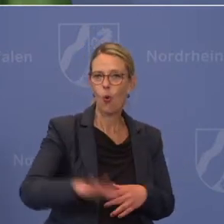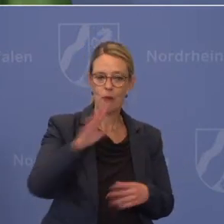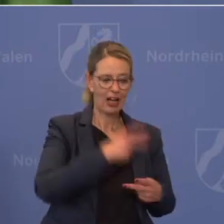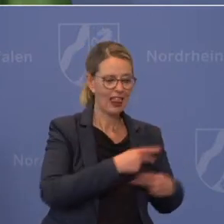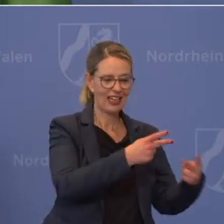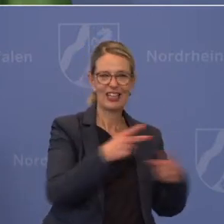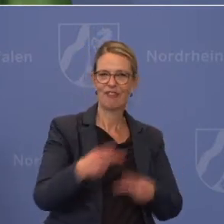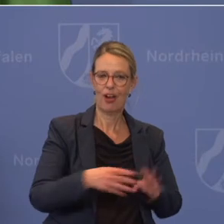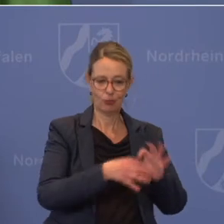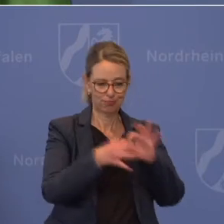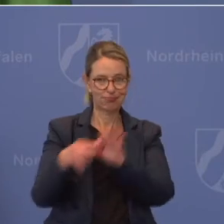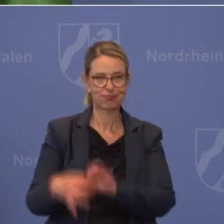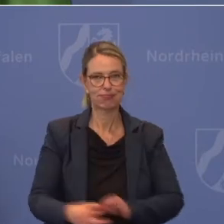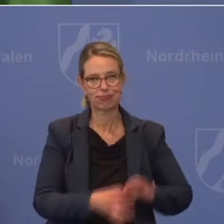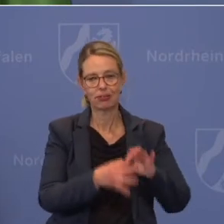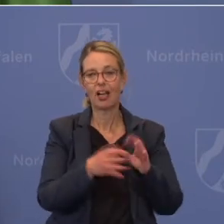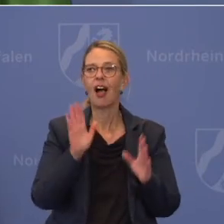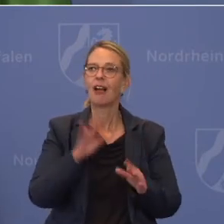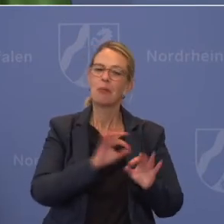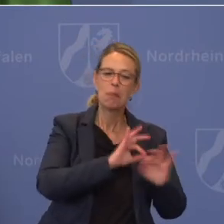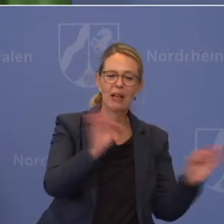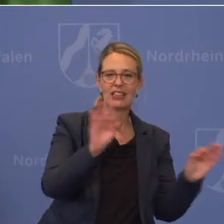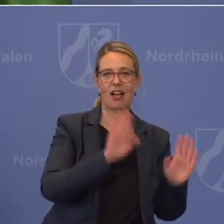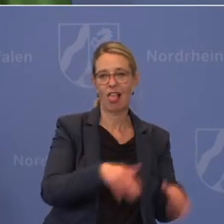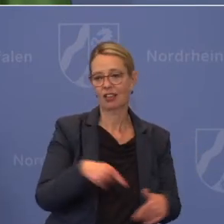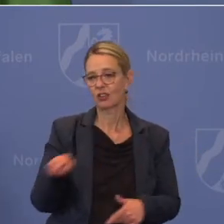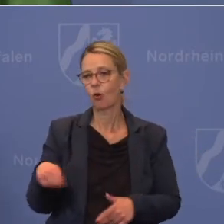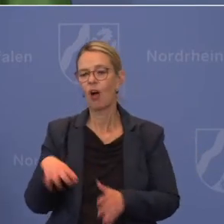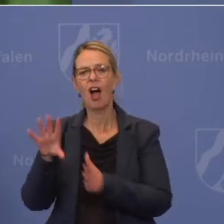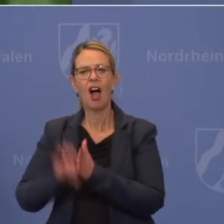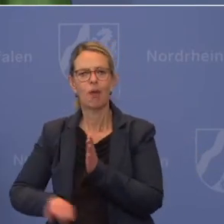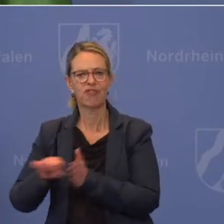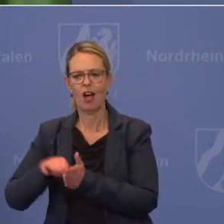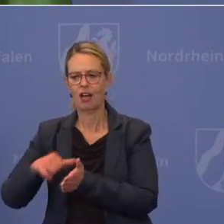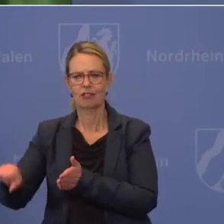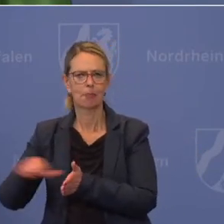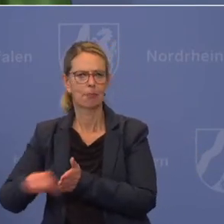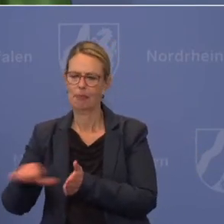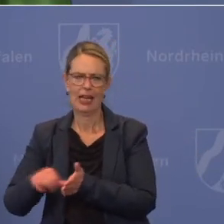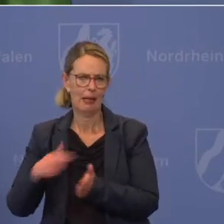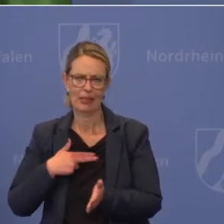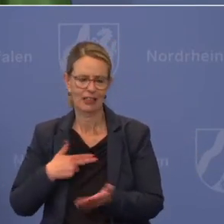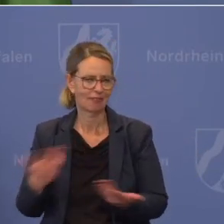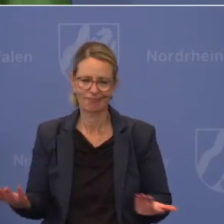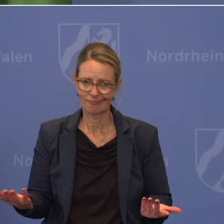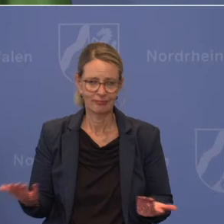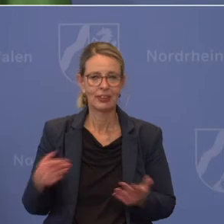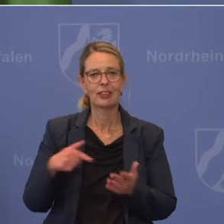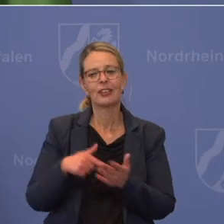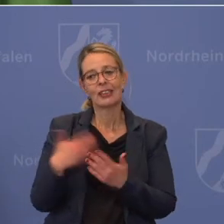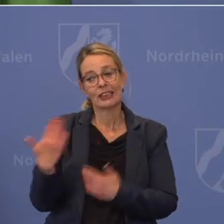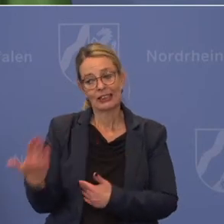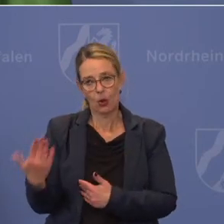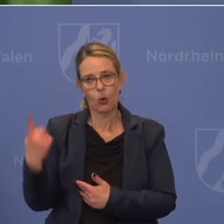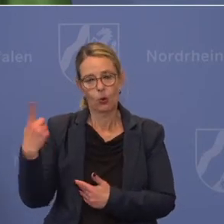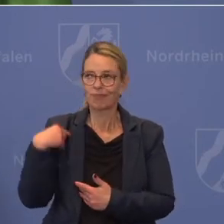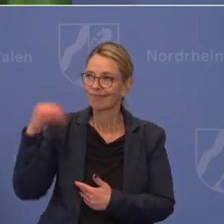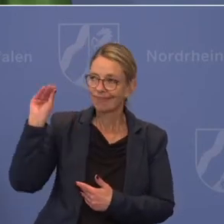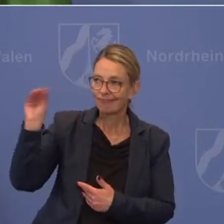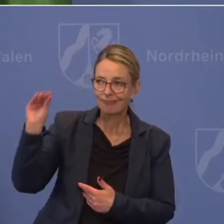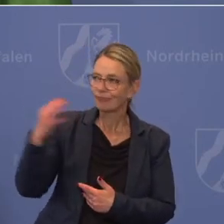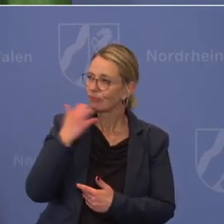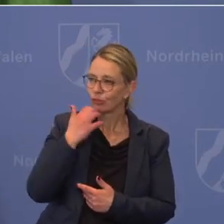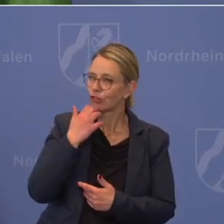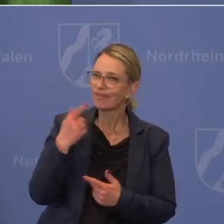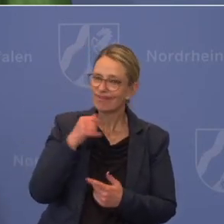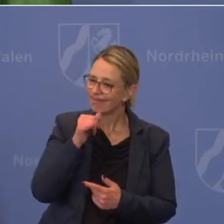deutlich besser, als es eine undifferenzierte Abwrackprämie getan hätte. Auch das hatten wir hier so in unseren Impulsen bereits